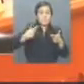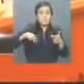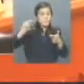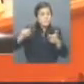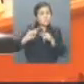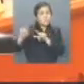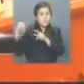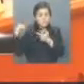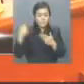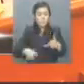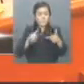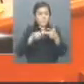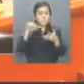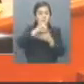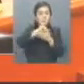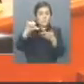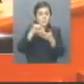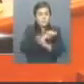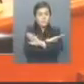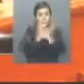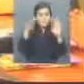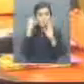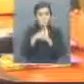ทษกรรมให้บุคคลใดบุคคลหนึ่งค่ะ